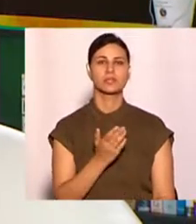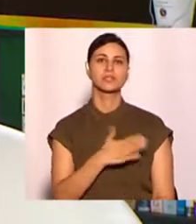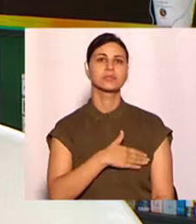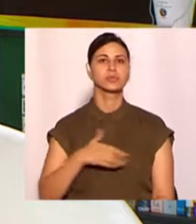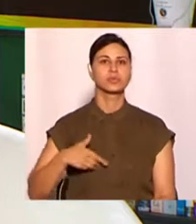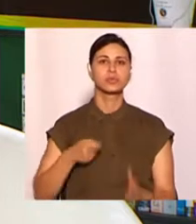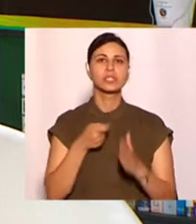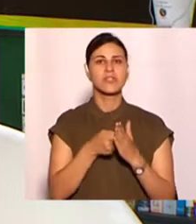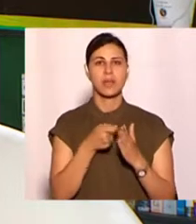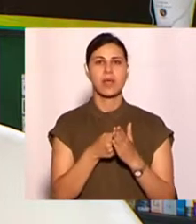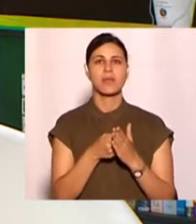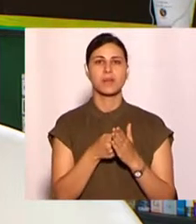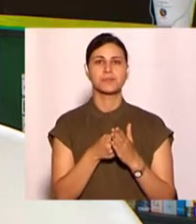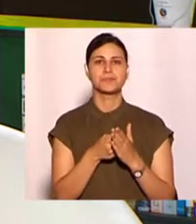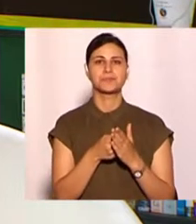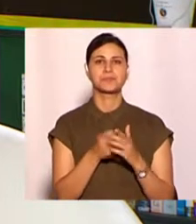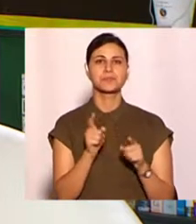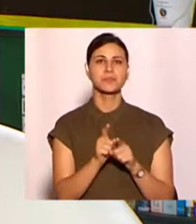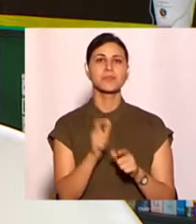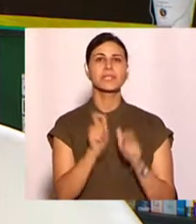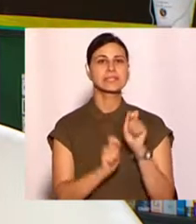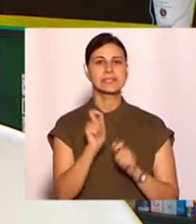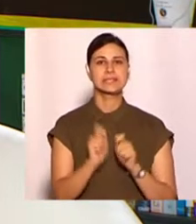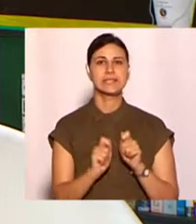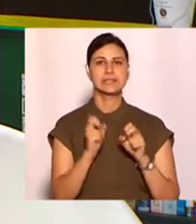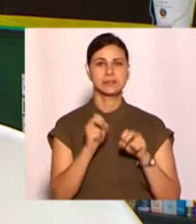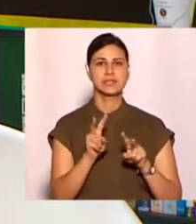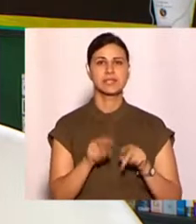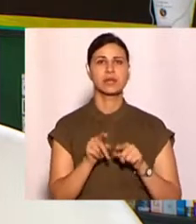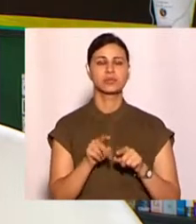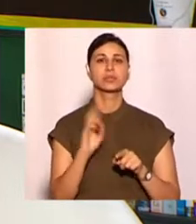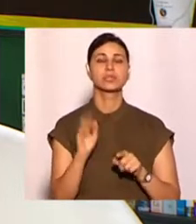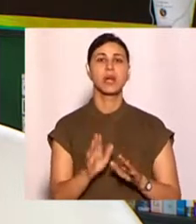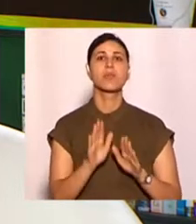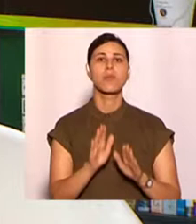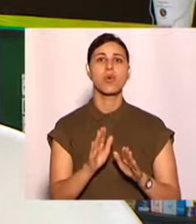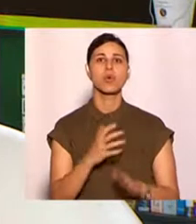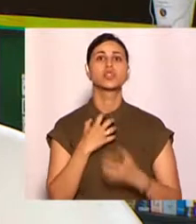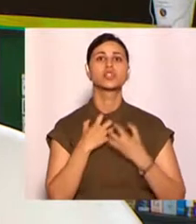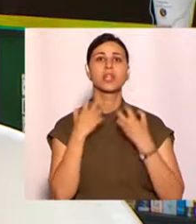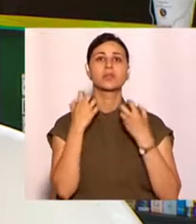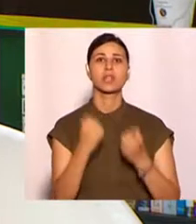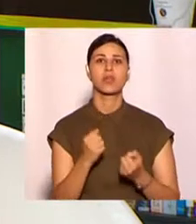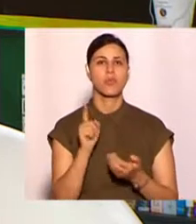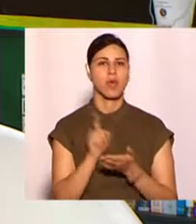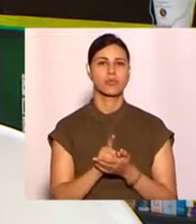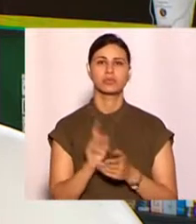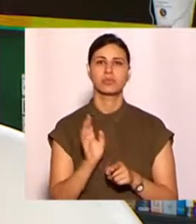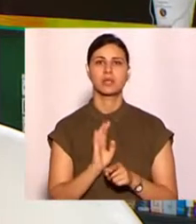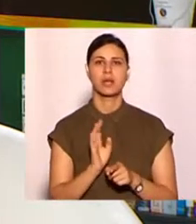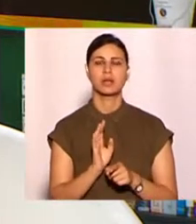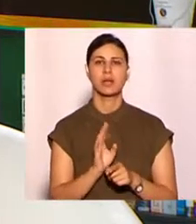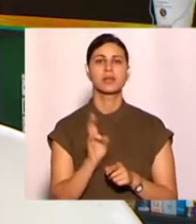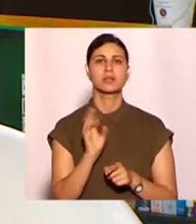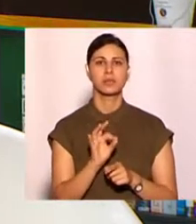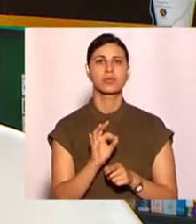ჯირკვლით იკვებება, უფრო სწორედ გამომუშავებული რძით და მხოლოდ სადინრების ჯანმრთელობა არ არის ამ შემთხვევაში გადამწყვეტი და